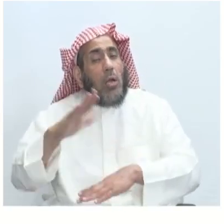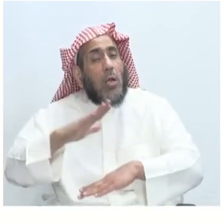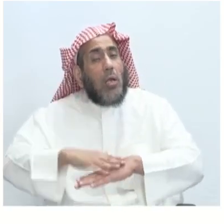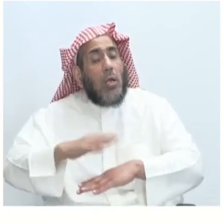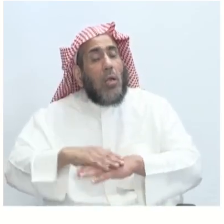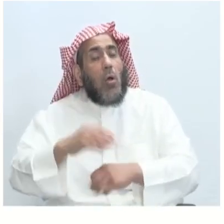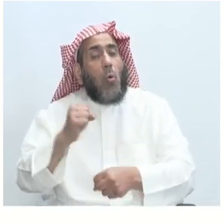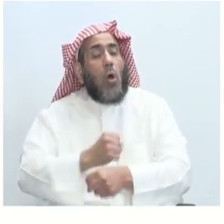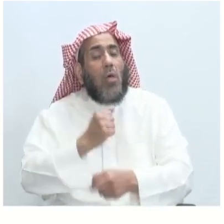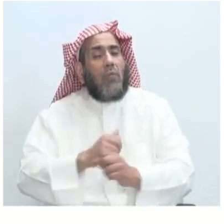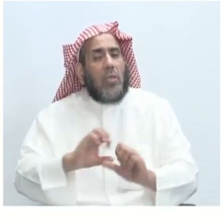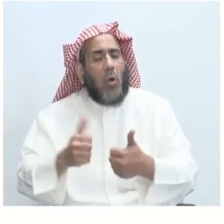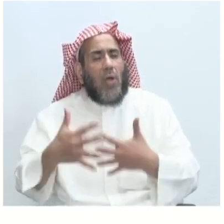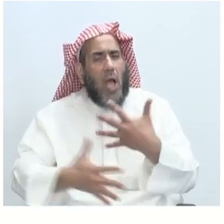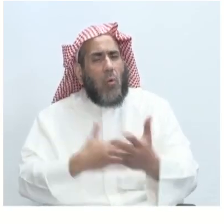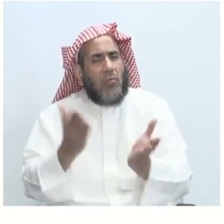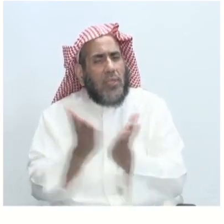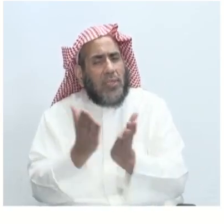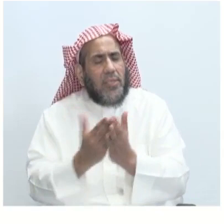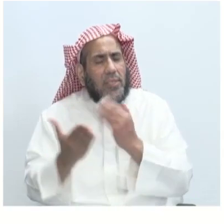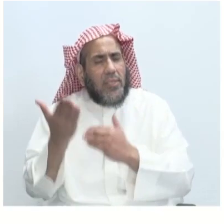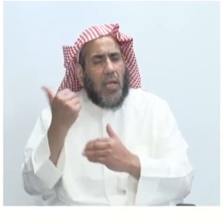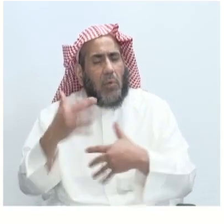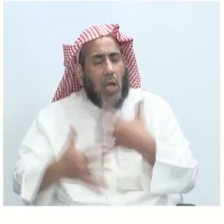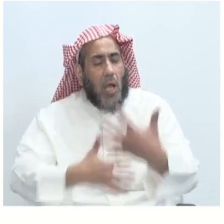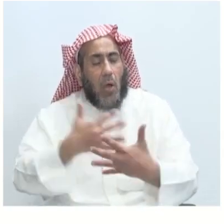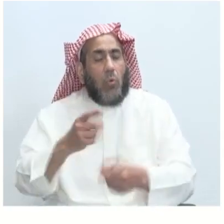وظائف الدوافع